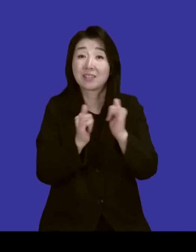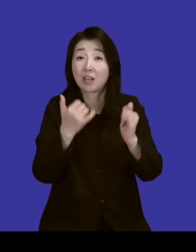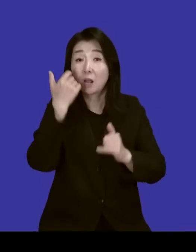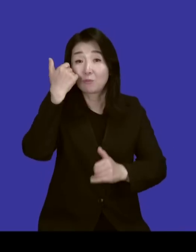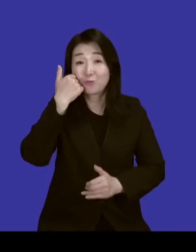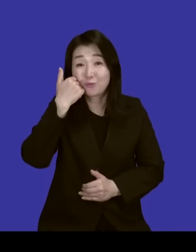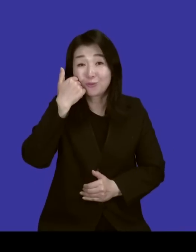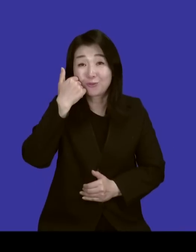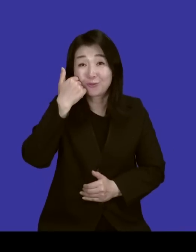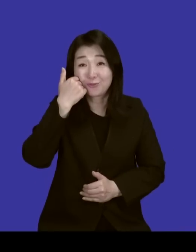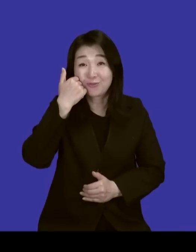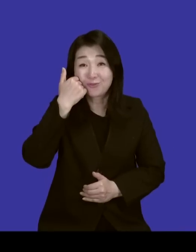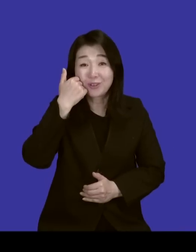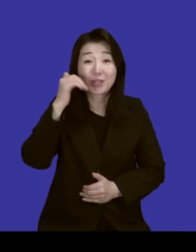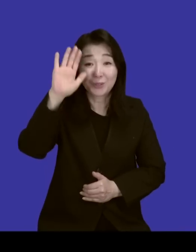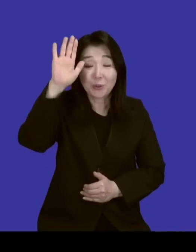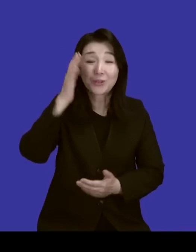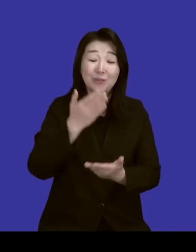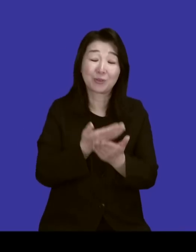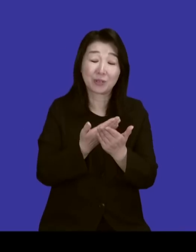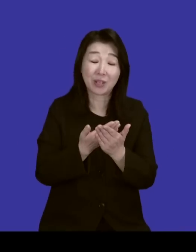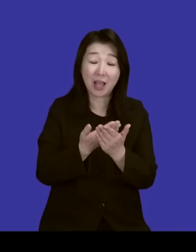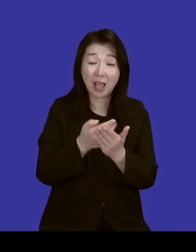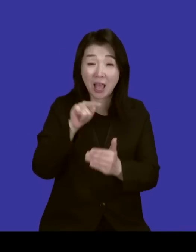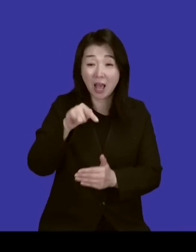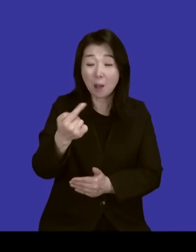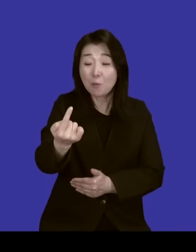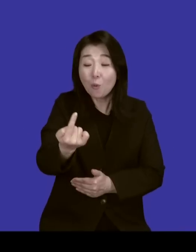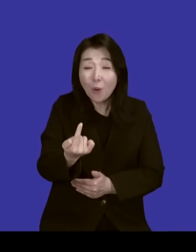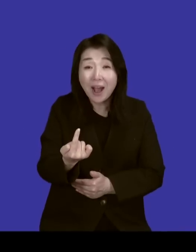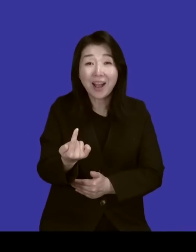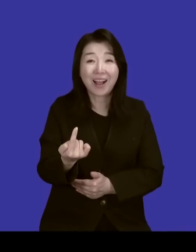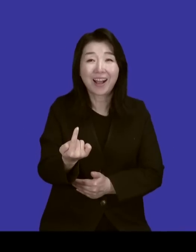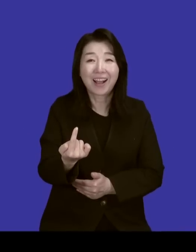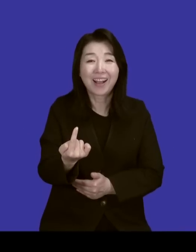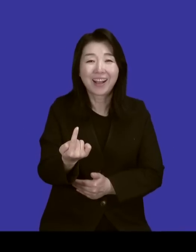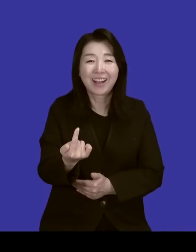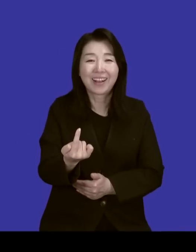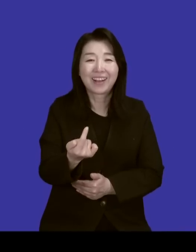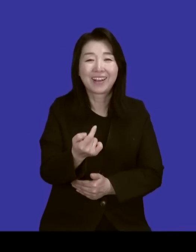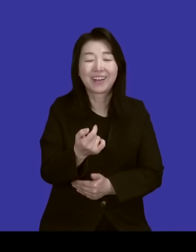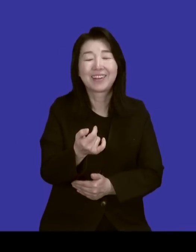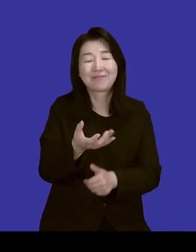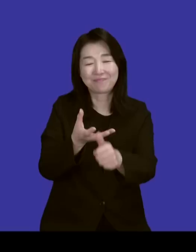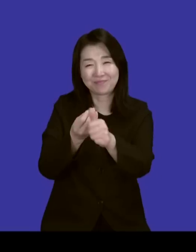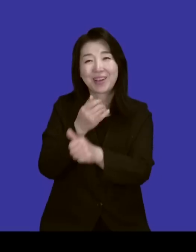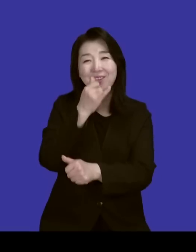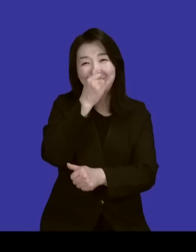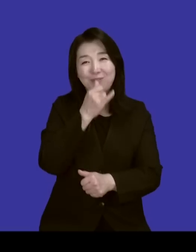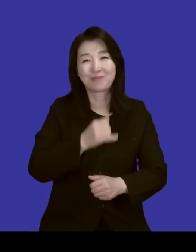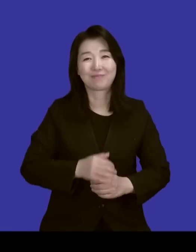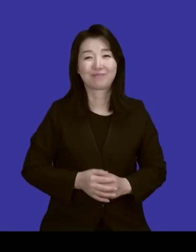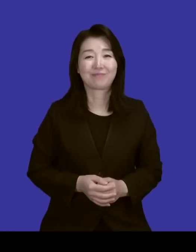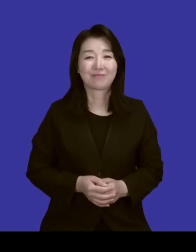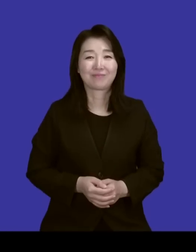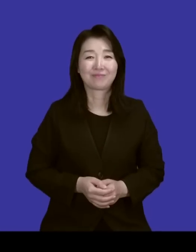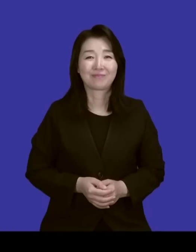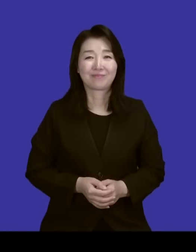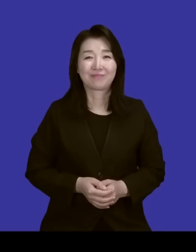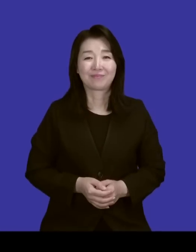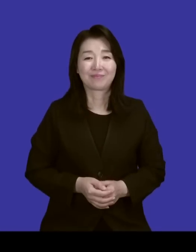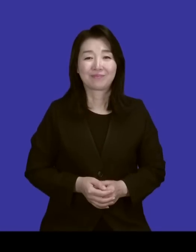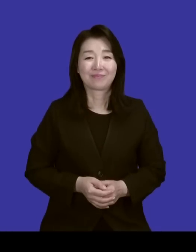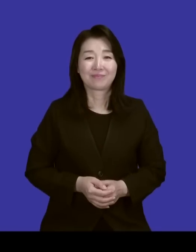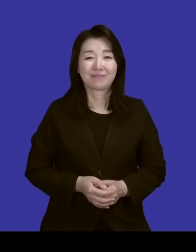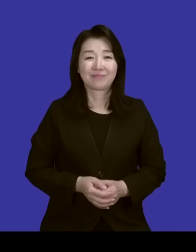예. 이렇게 손을 들게 하고 앞으로 나오게 하고 제가 이런 인비테이션, 예. 콜링을 저는 많이 하거든요. 네네.